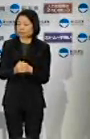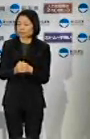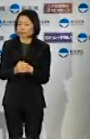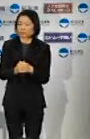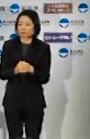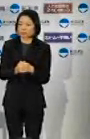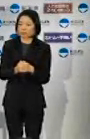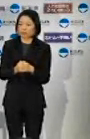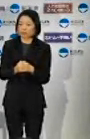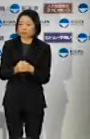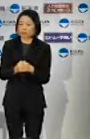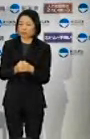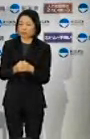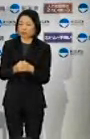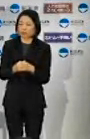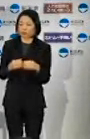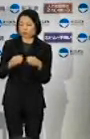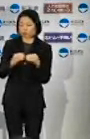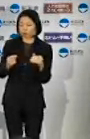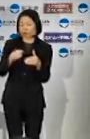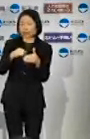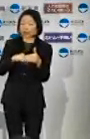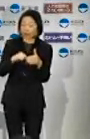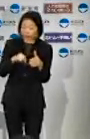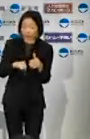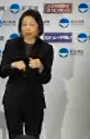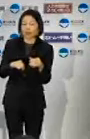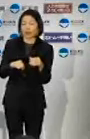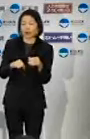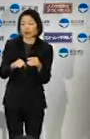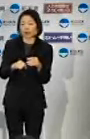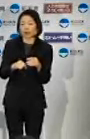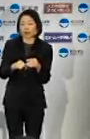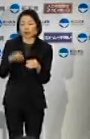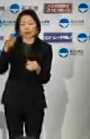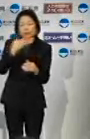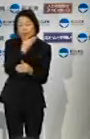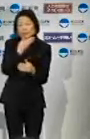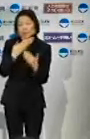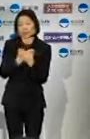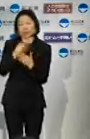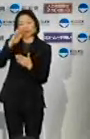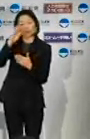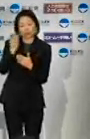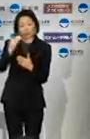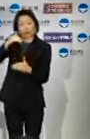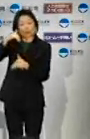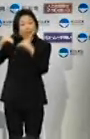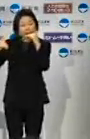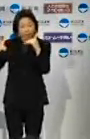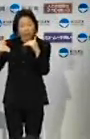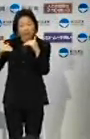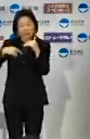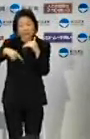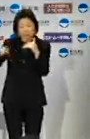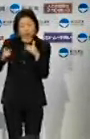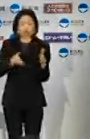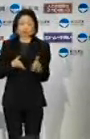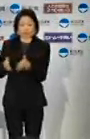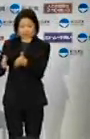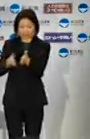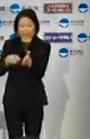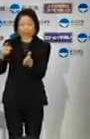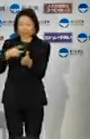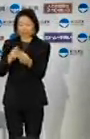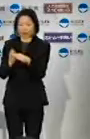アクセスとしてはもうそれなりのレベルだと思いますけれども、山に入っていく方ですよね、あるいはそれを越えて、